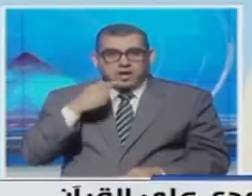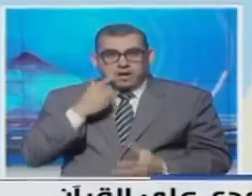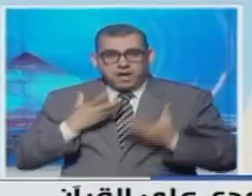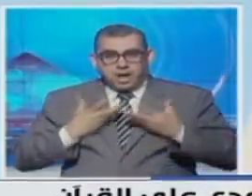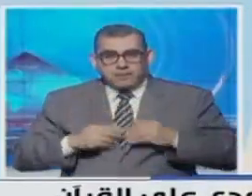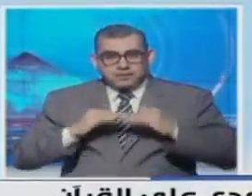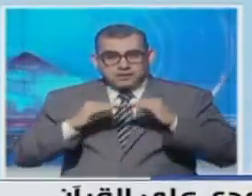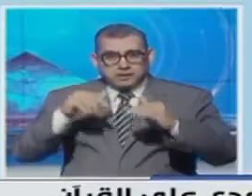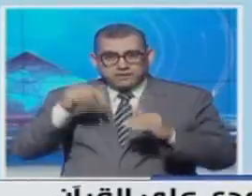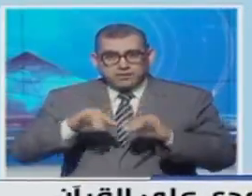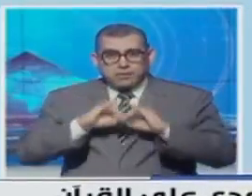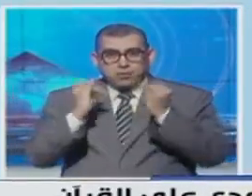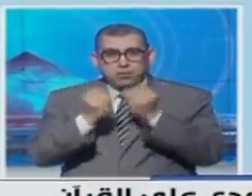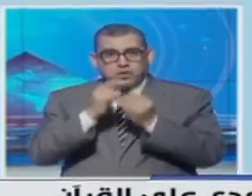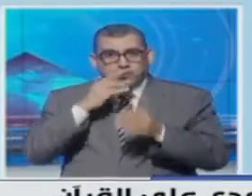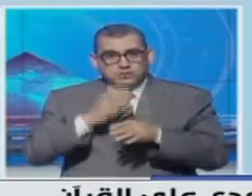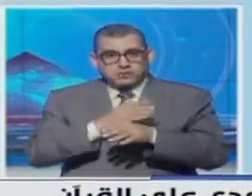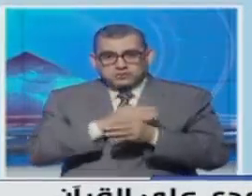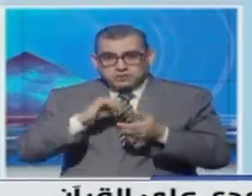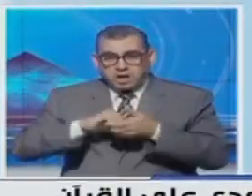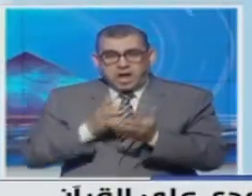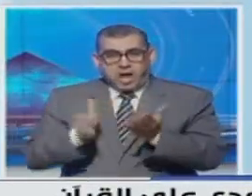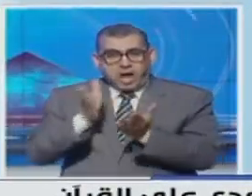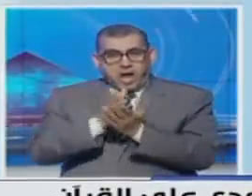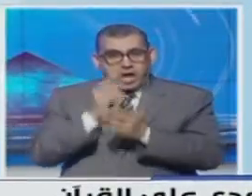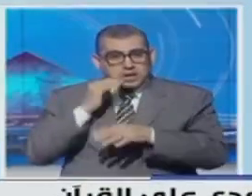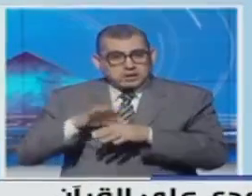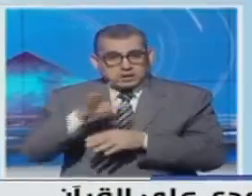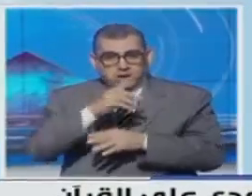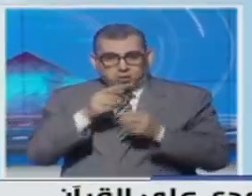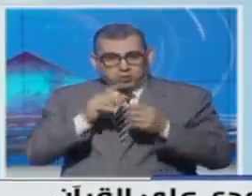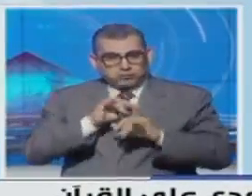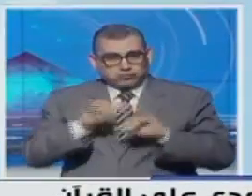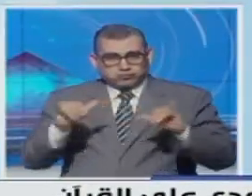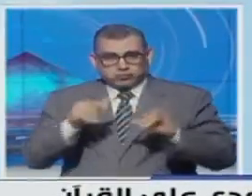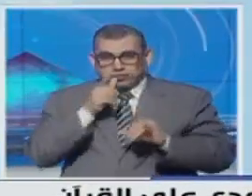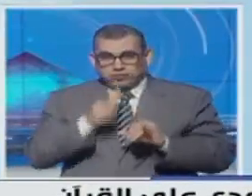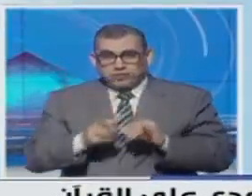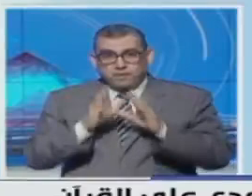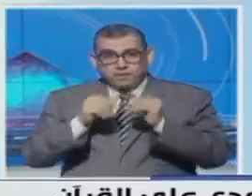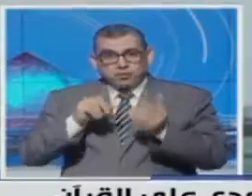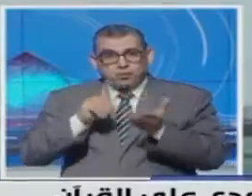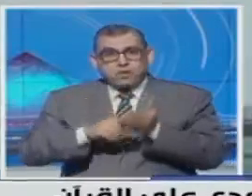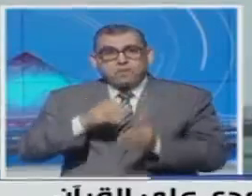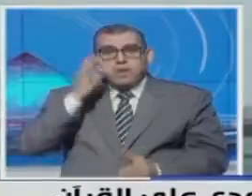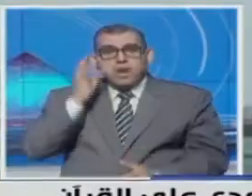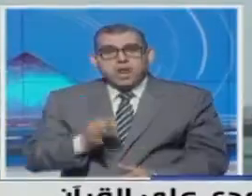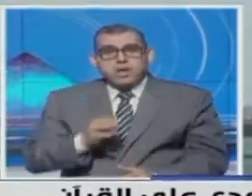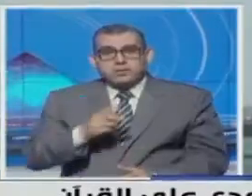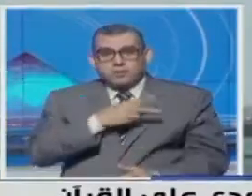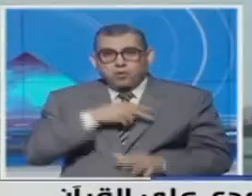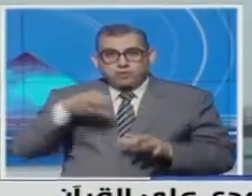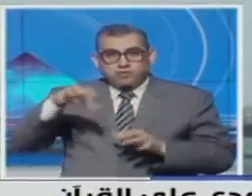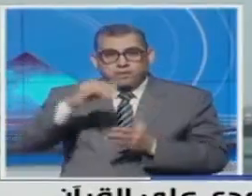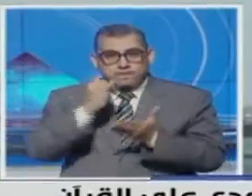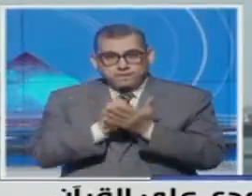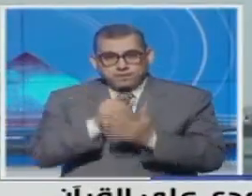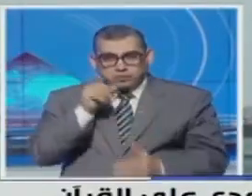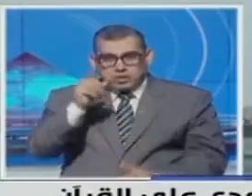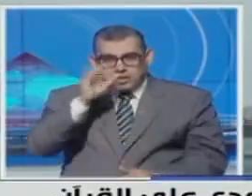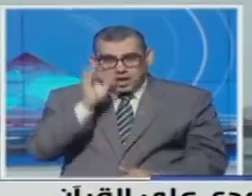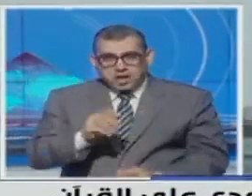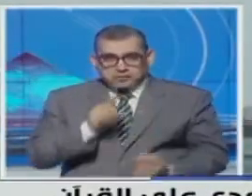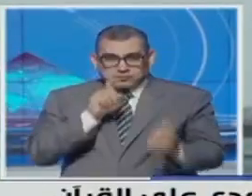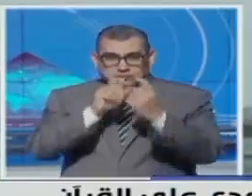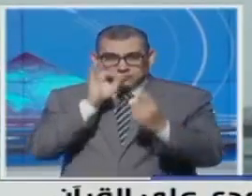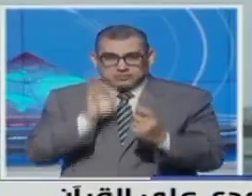أمن واستقرار المجتمعات والتمتع بحقوق الإنسان. كما أكدت مصر ضرورة أن تطلع الدول بمسؤوليتها